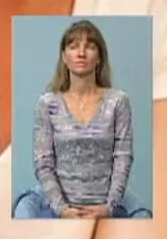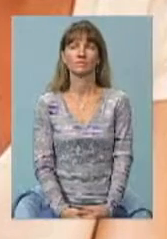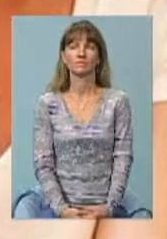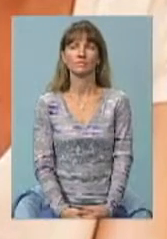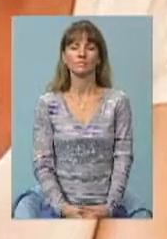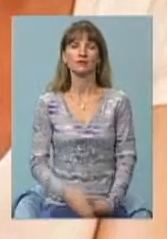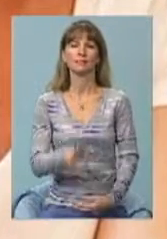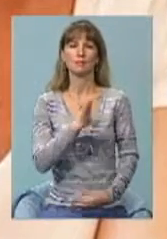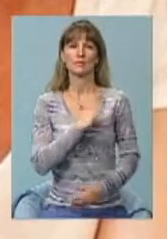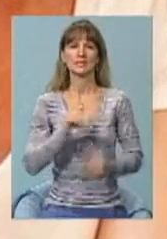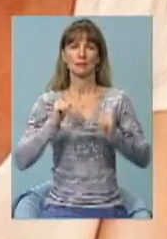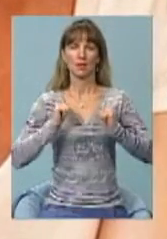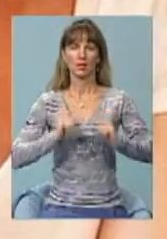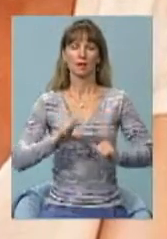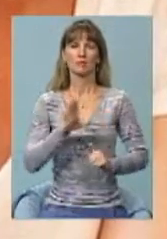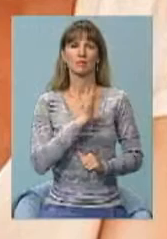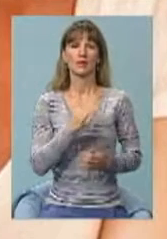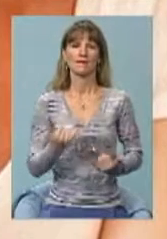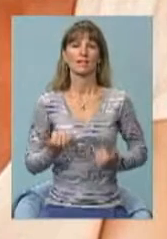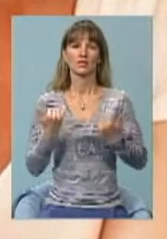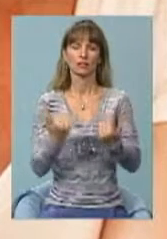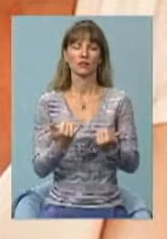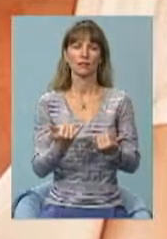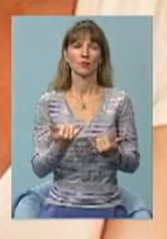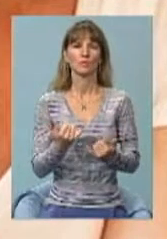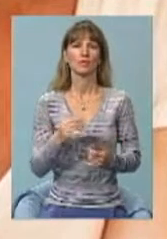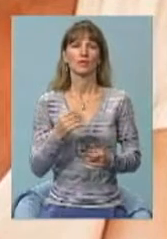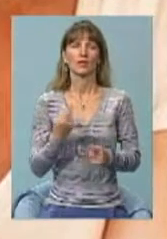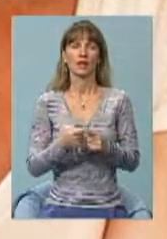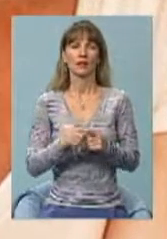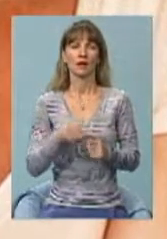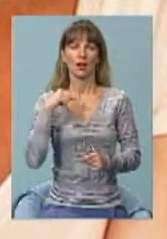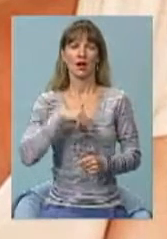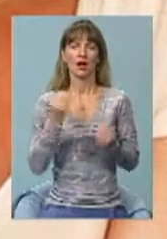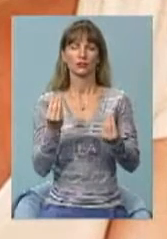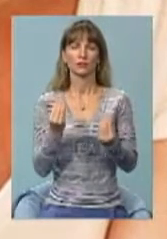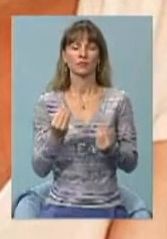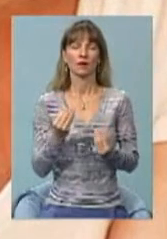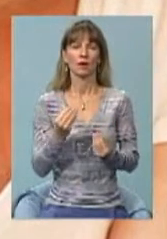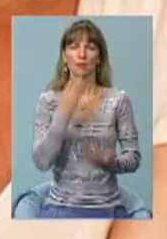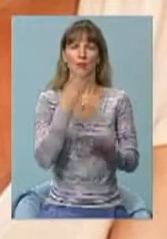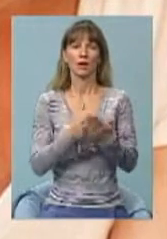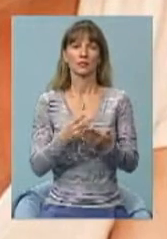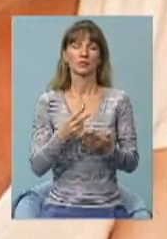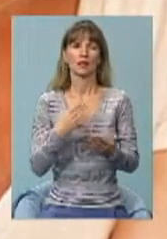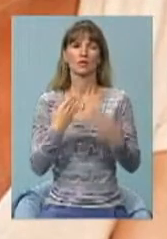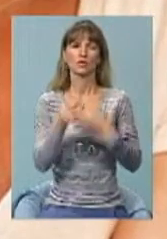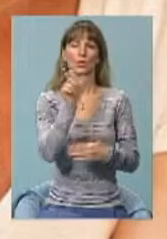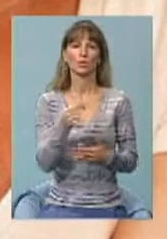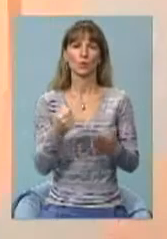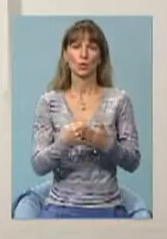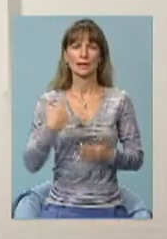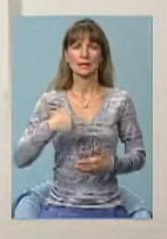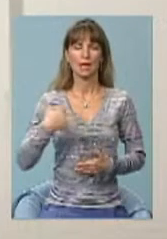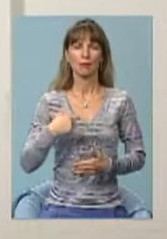Бути смиренним означає бути ввічливим та шанобливим. Ця моральна якість та чеснота характеризує ставлення людини до самої